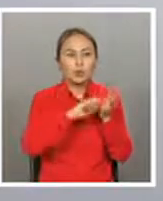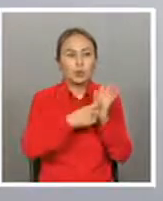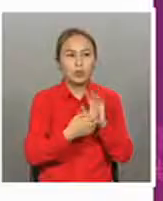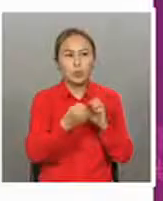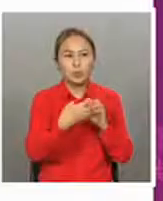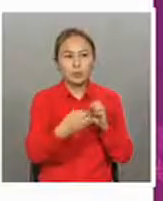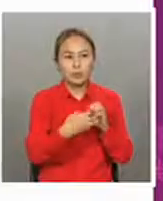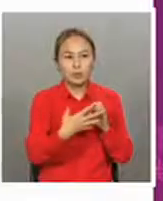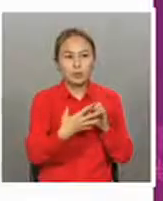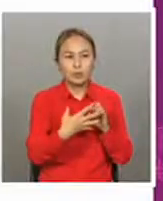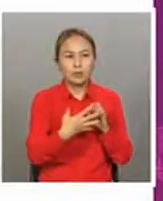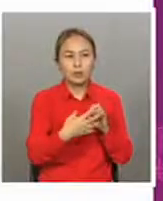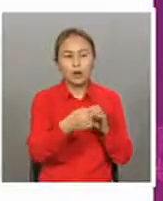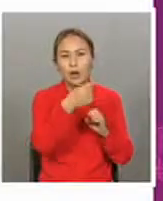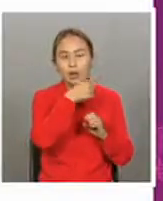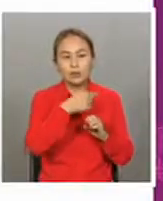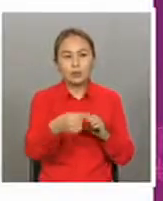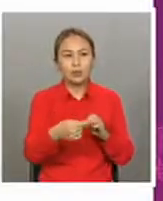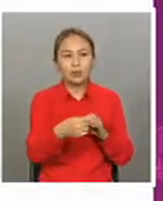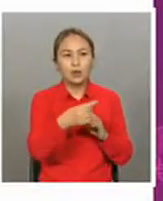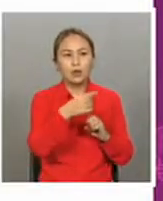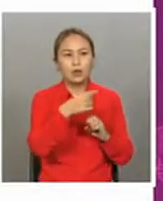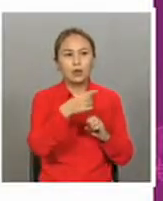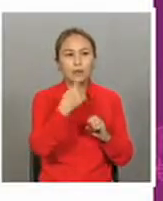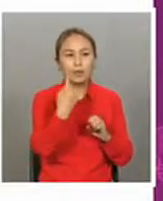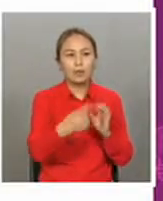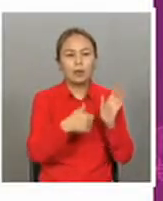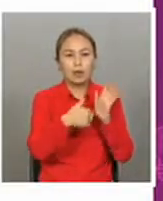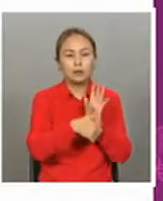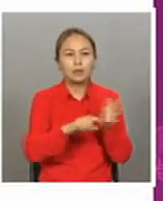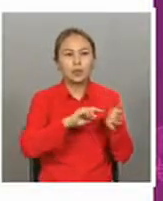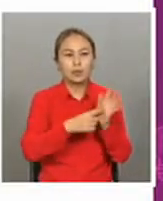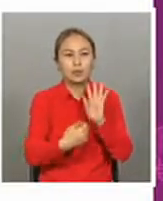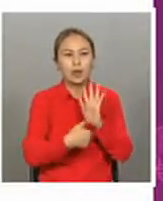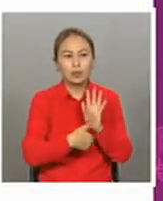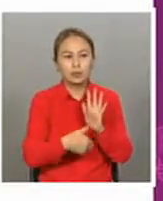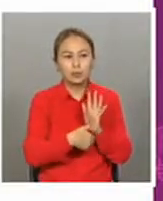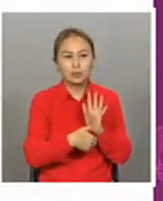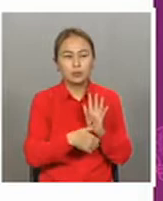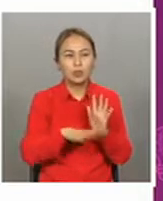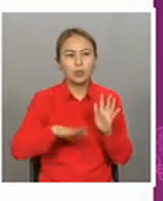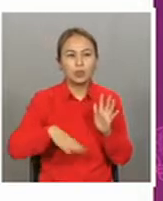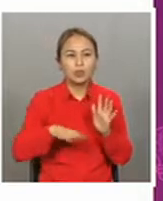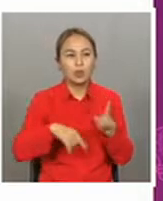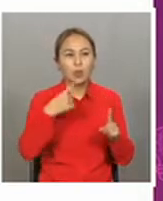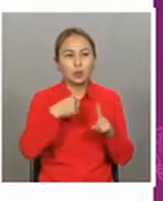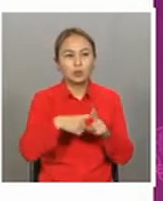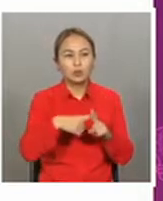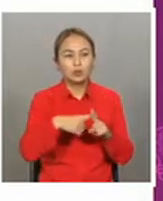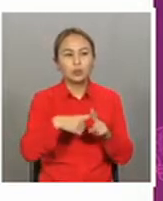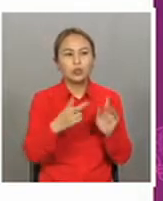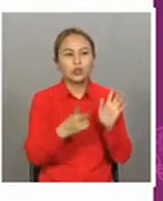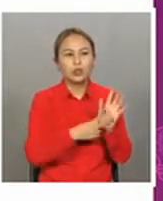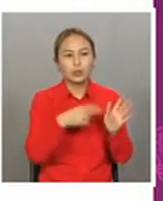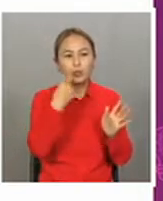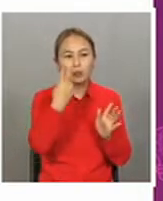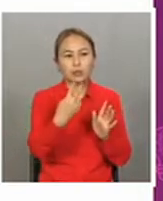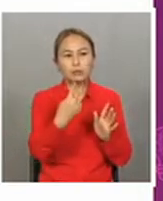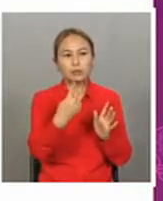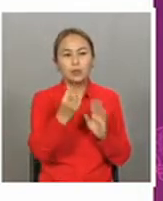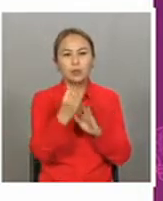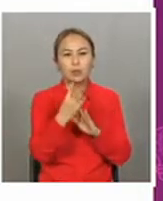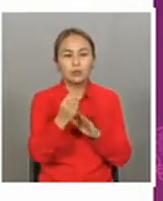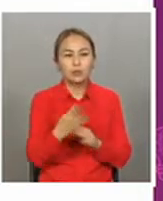15, азайту, 1 мен 6-ның көбейтіндісі 6, одан кейін қосу, 7 мен 2-ның көбейтіндісі